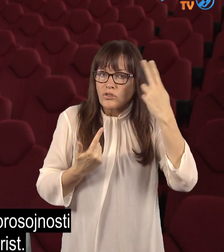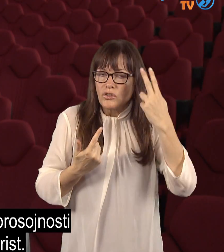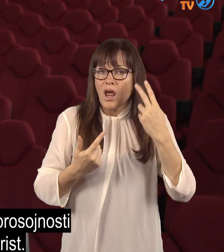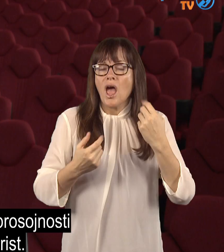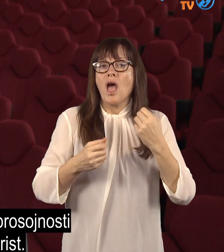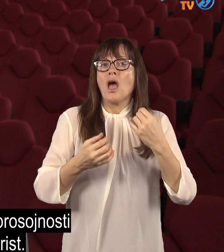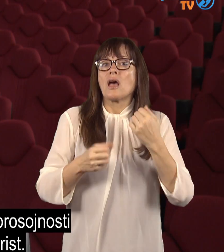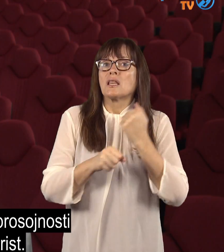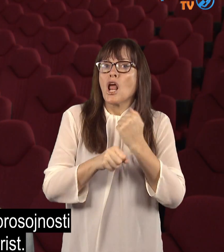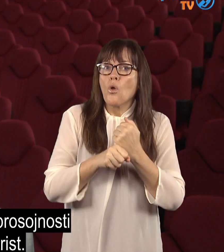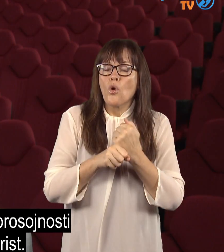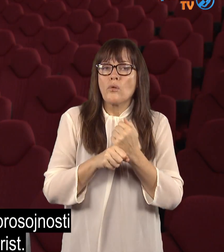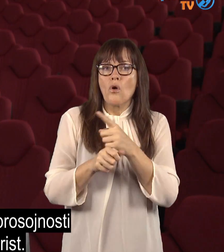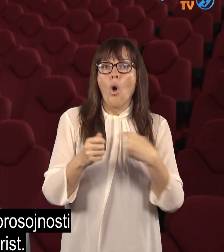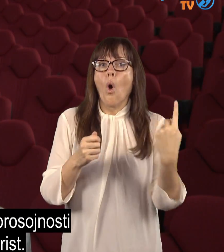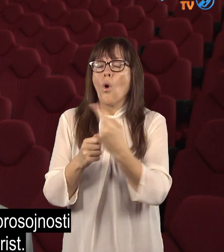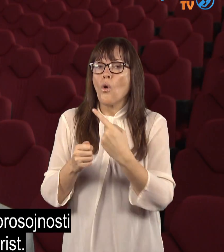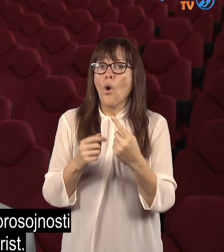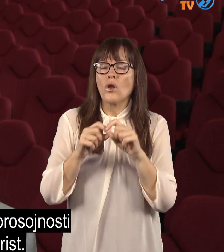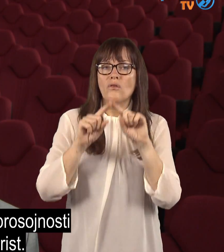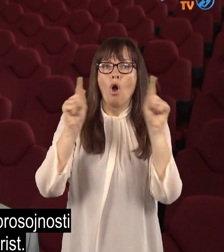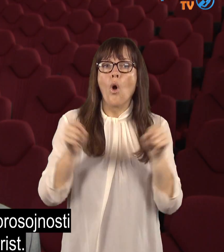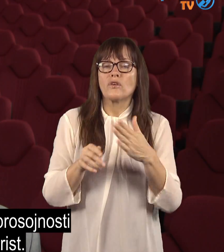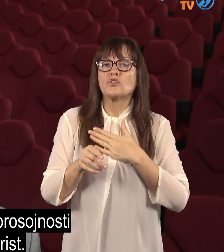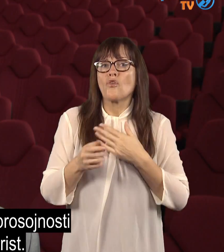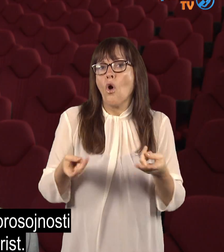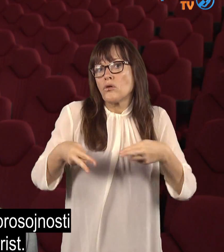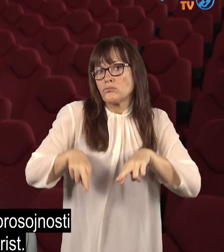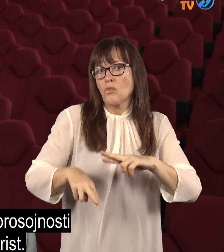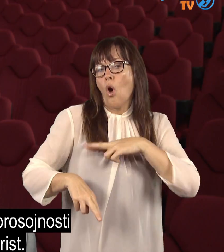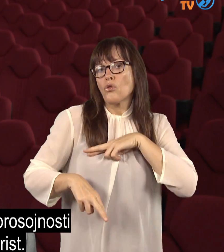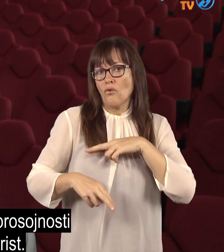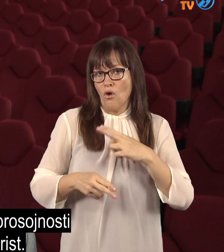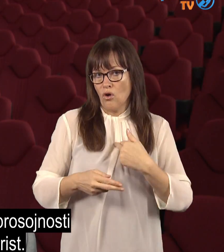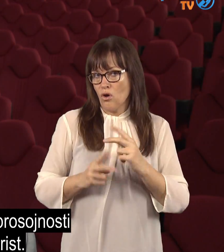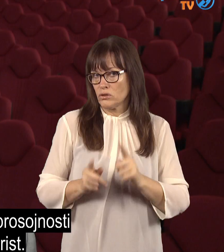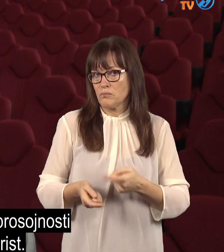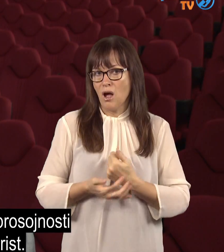okolju, v okviru svojih pristojnosti.